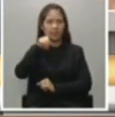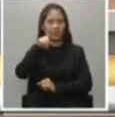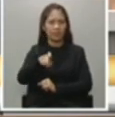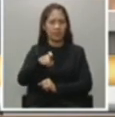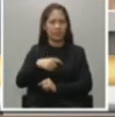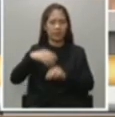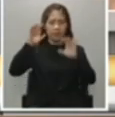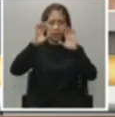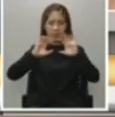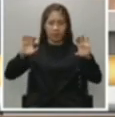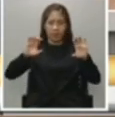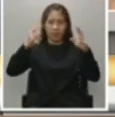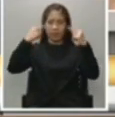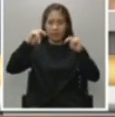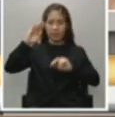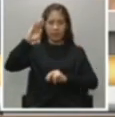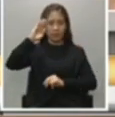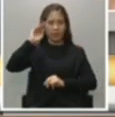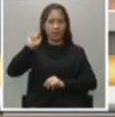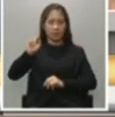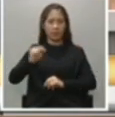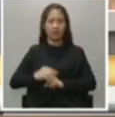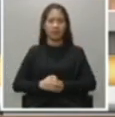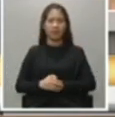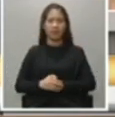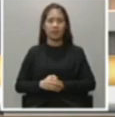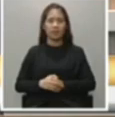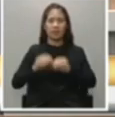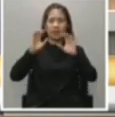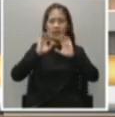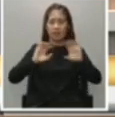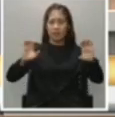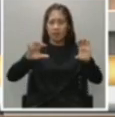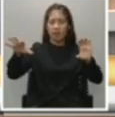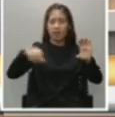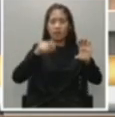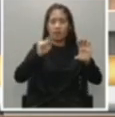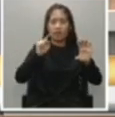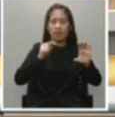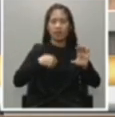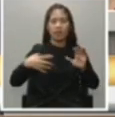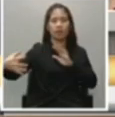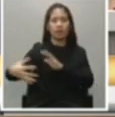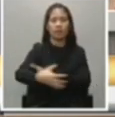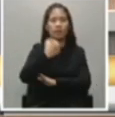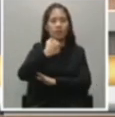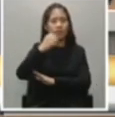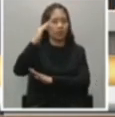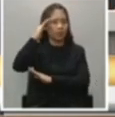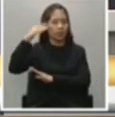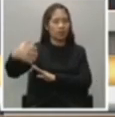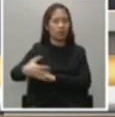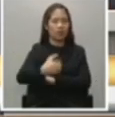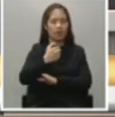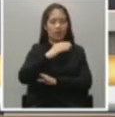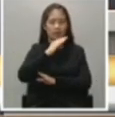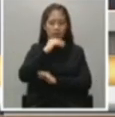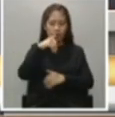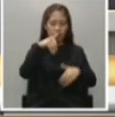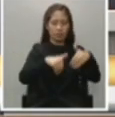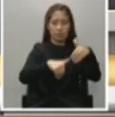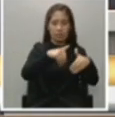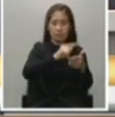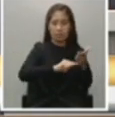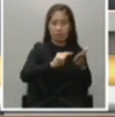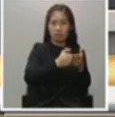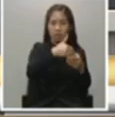ารัฐบาลพลเอกประยุทธ์เป็นรัฐบาลที่มาจากการทำรัฐประหารและเมื่อผ่านการเลือกตั้งก็ยังมี